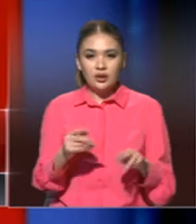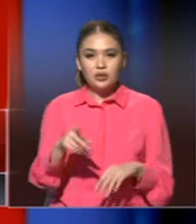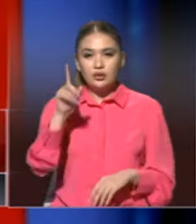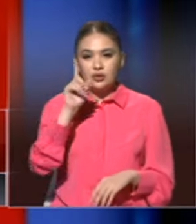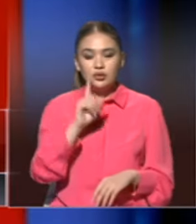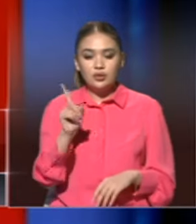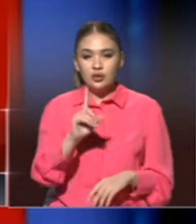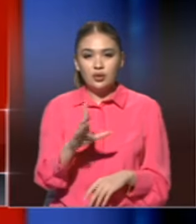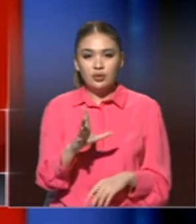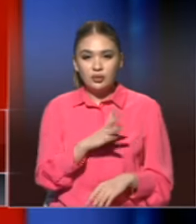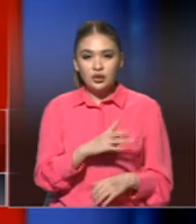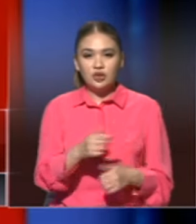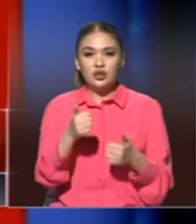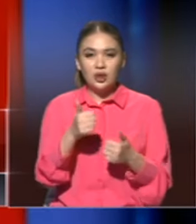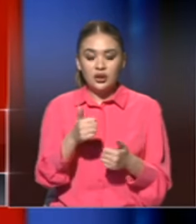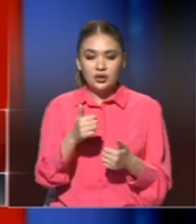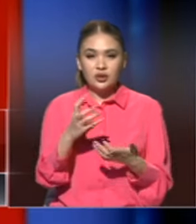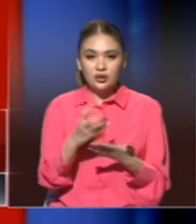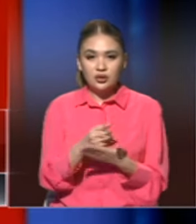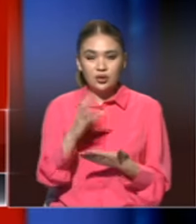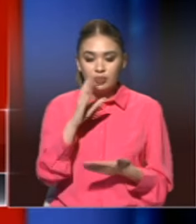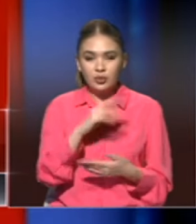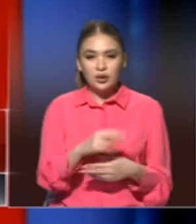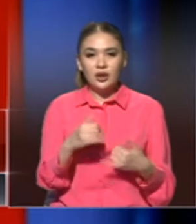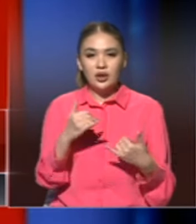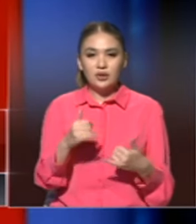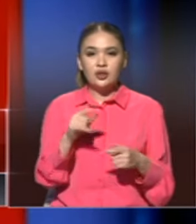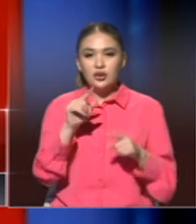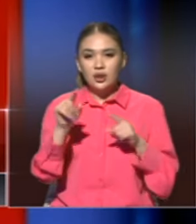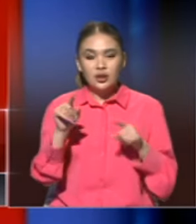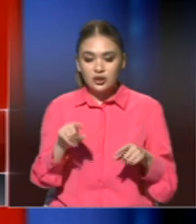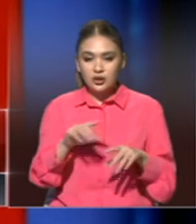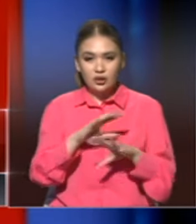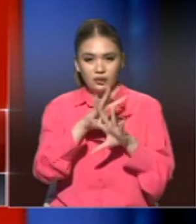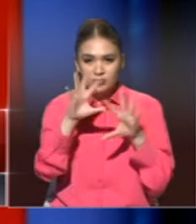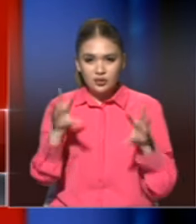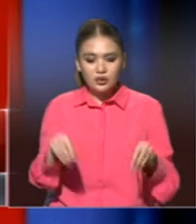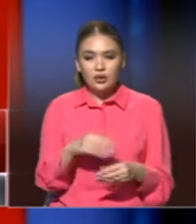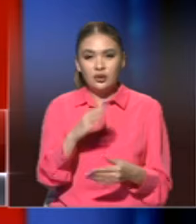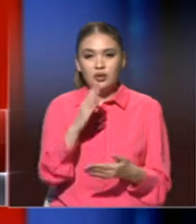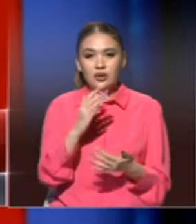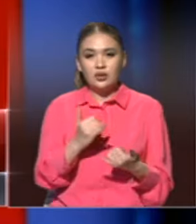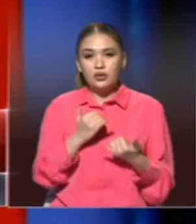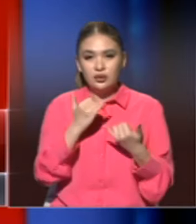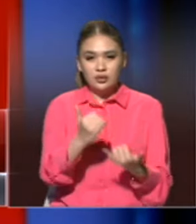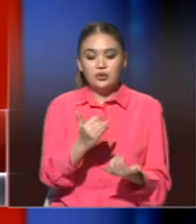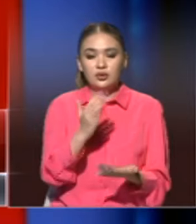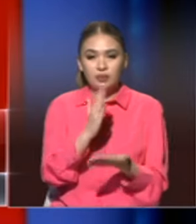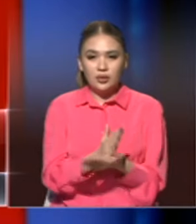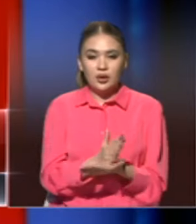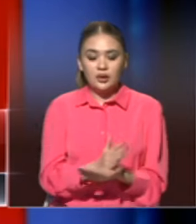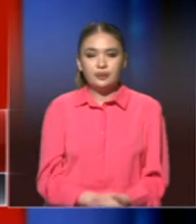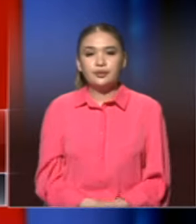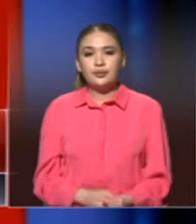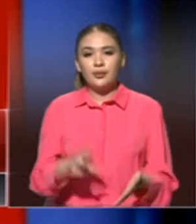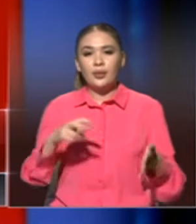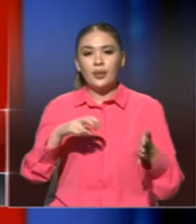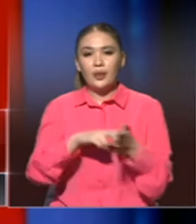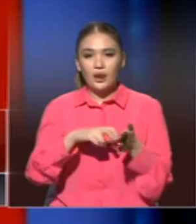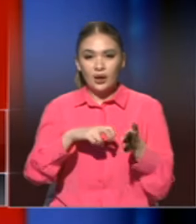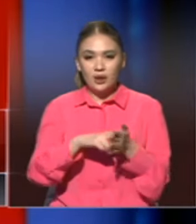үшін, оның жақсы тапсыру үшін шын мәнінде жан жақты жағдай жасалған десек қателеспейміз. WhatsApp желімізге кешірім сұрайын,